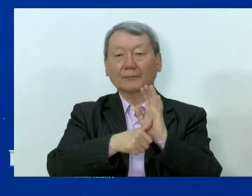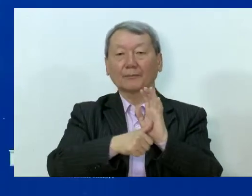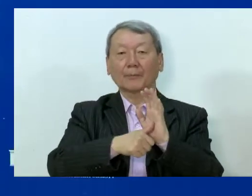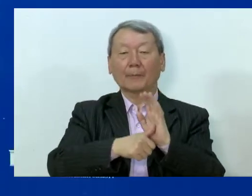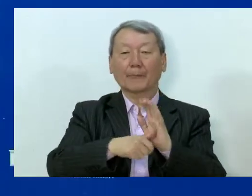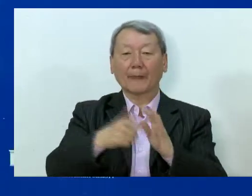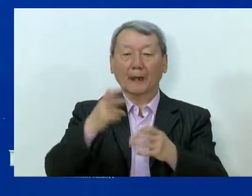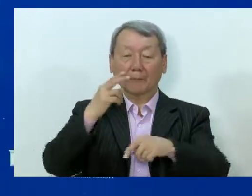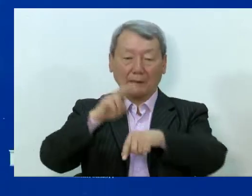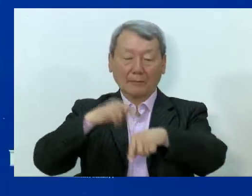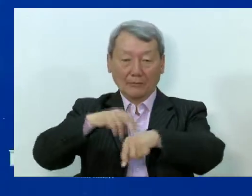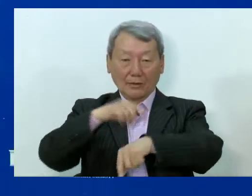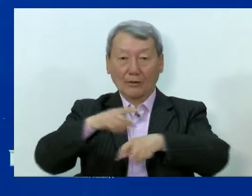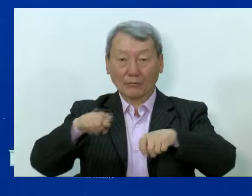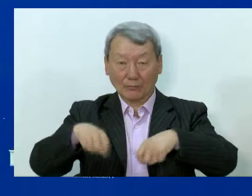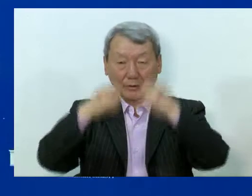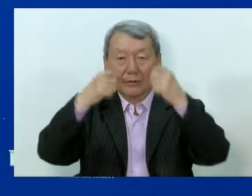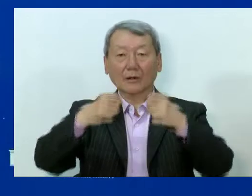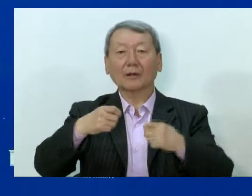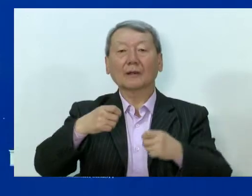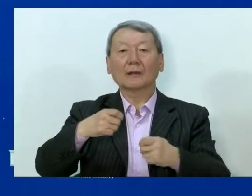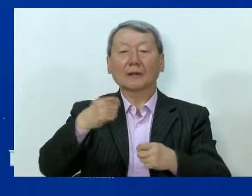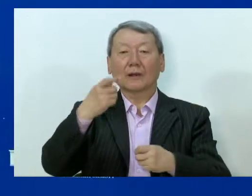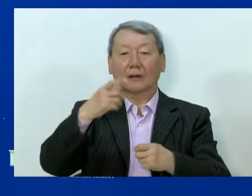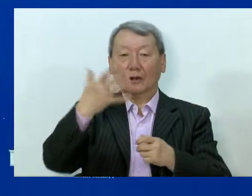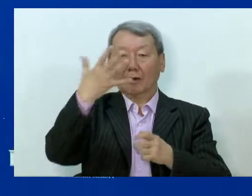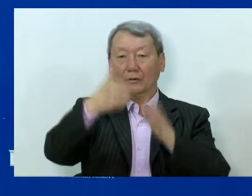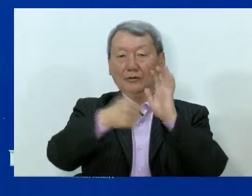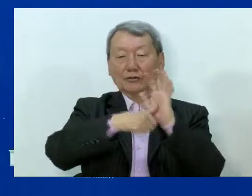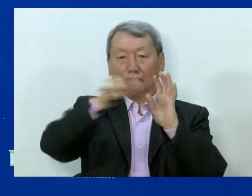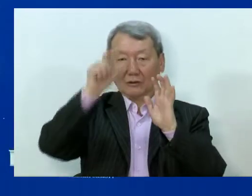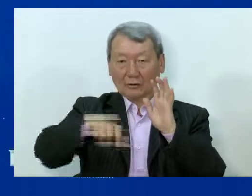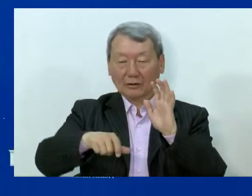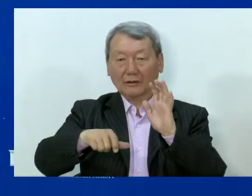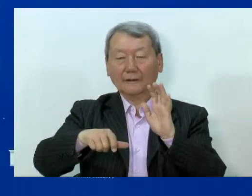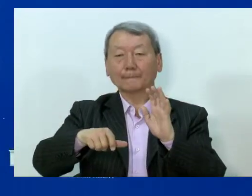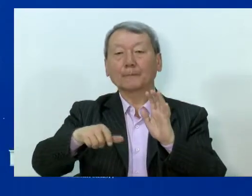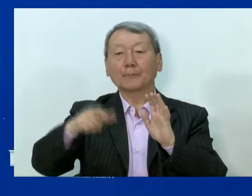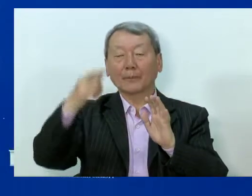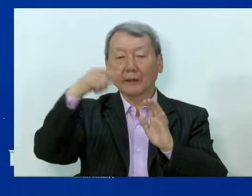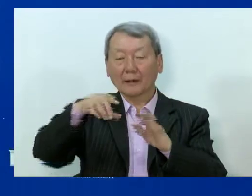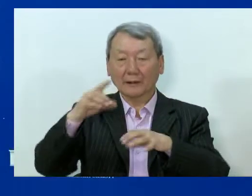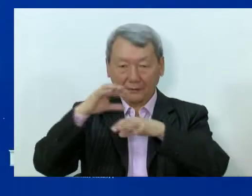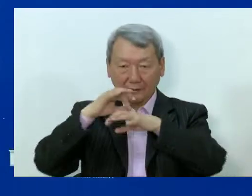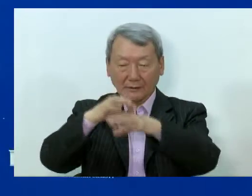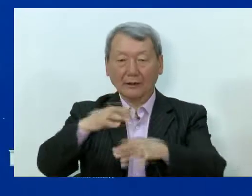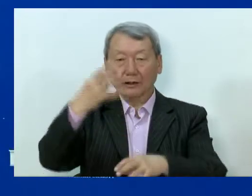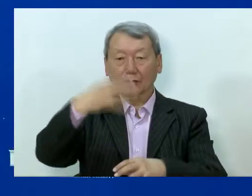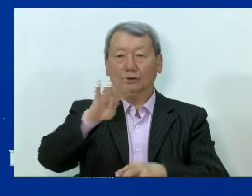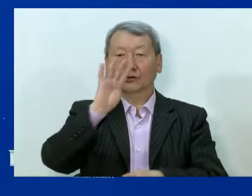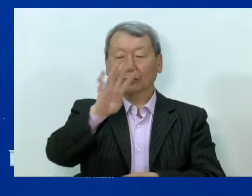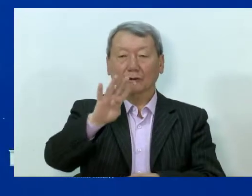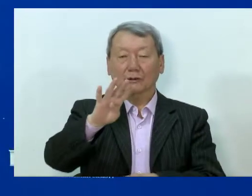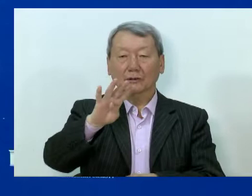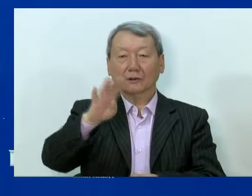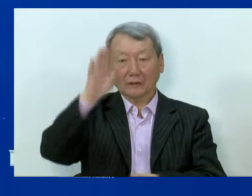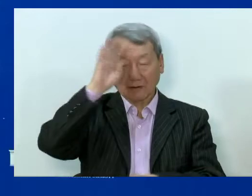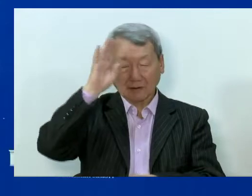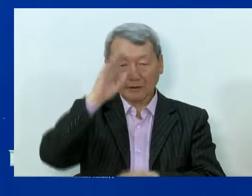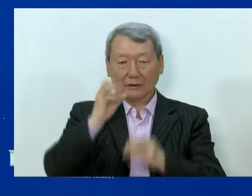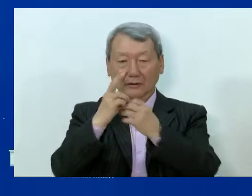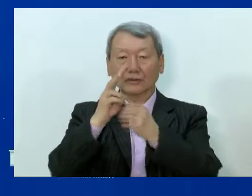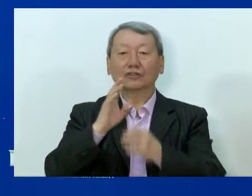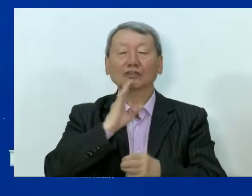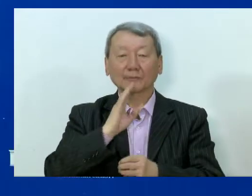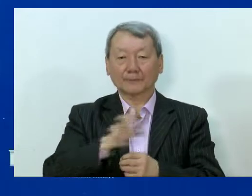коммендации обуздан youtube или джейд ветеран детка рентген анти дыр как он